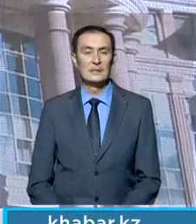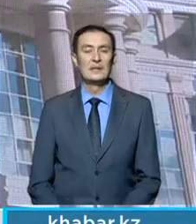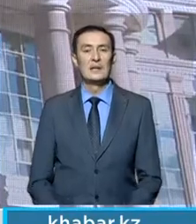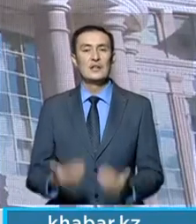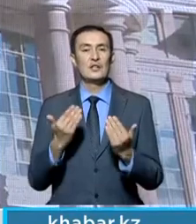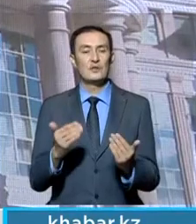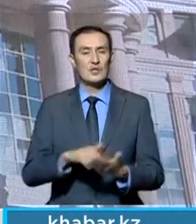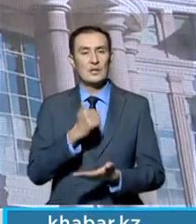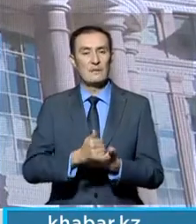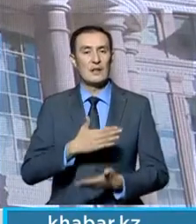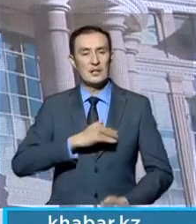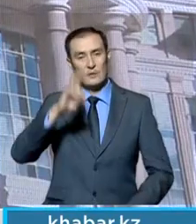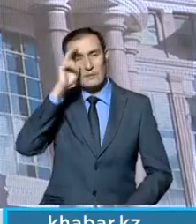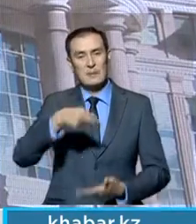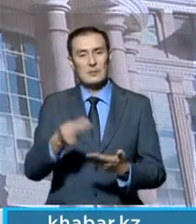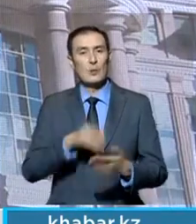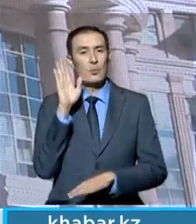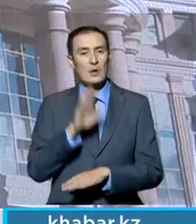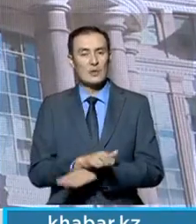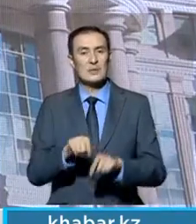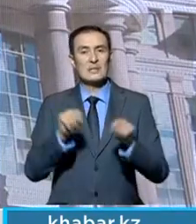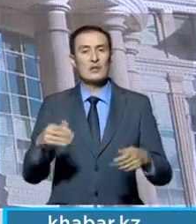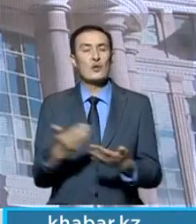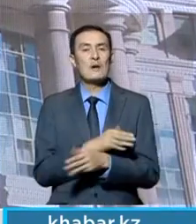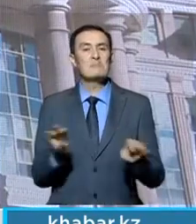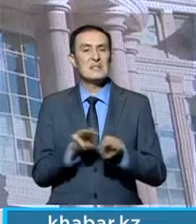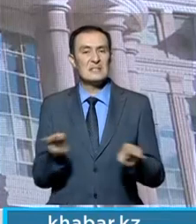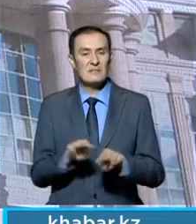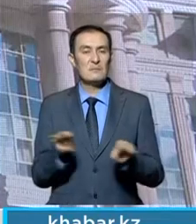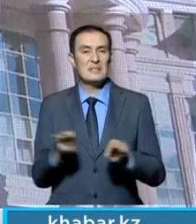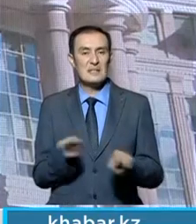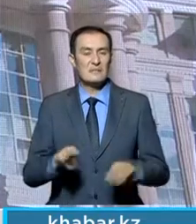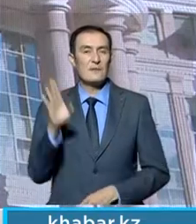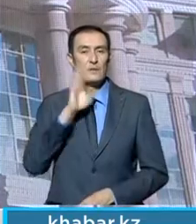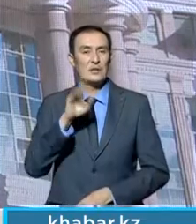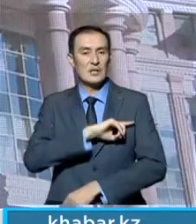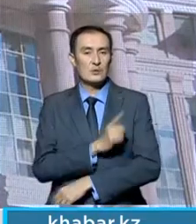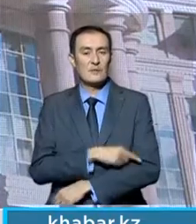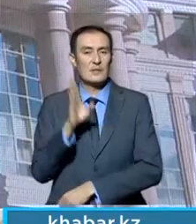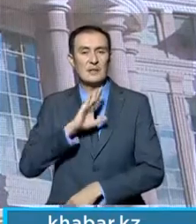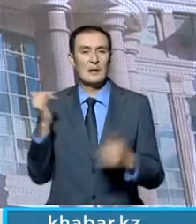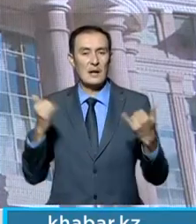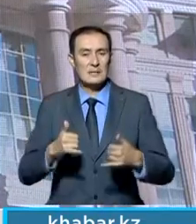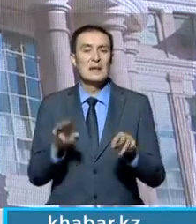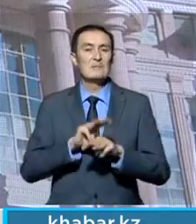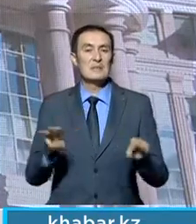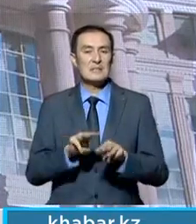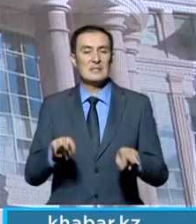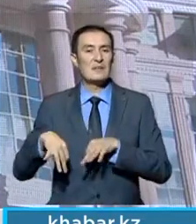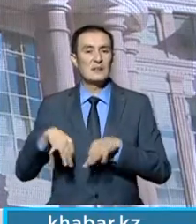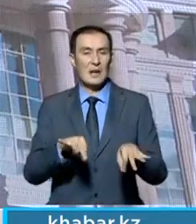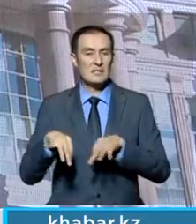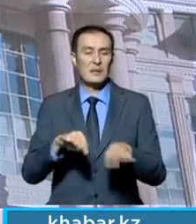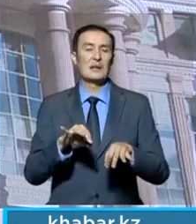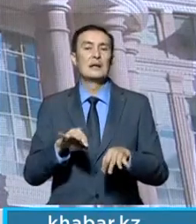И сегодня же глава нашего государства подписал указ о создании новых министерств. Это Министерство водных ресурсов и ирригации,